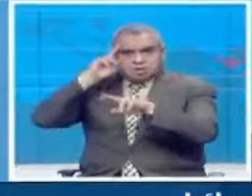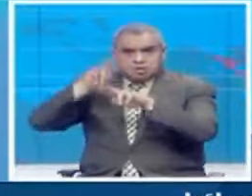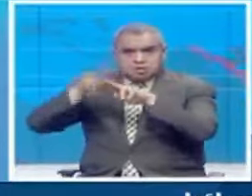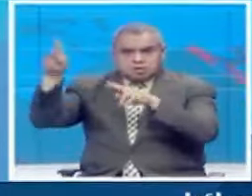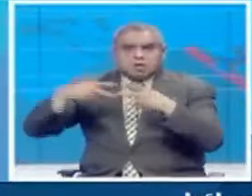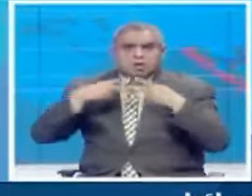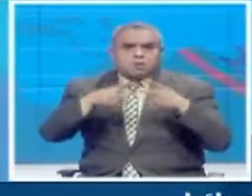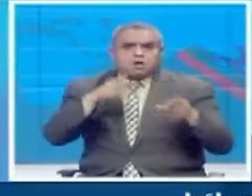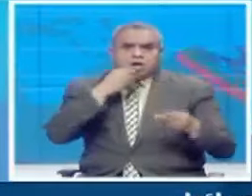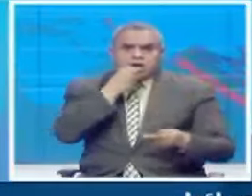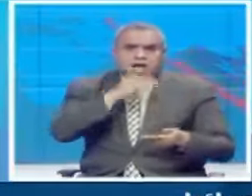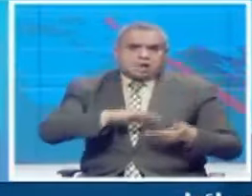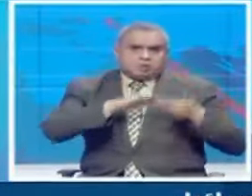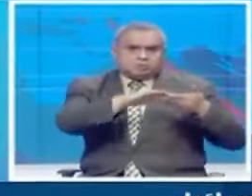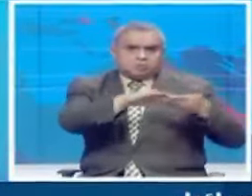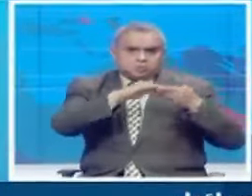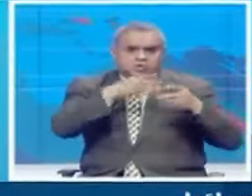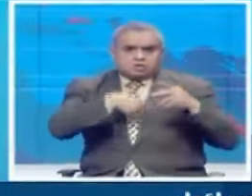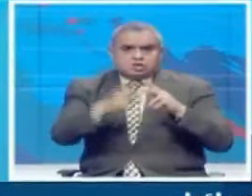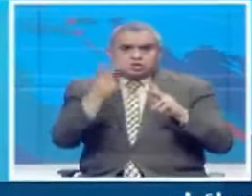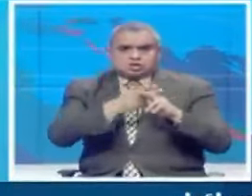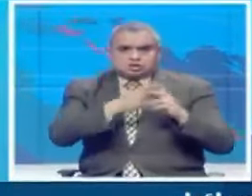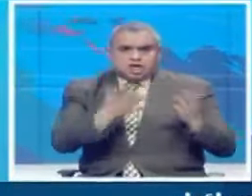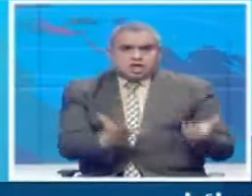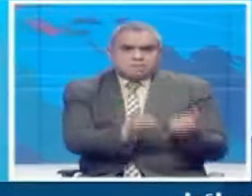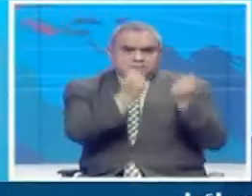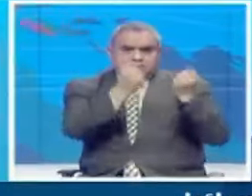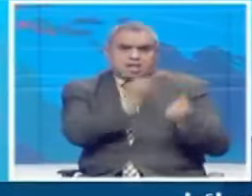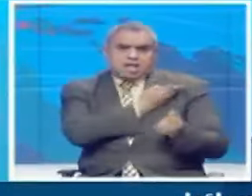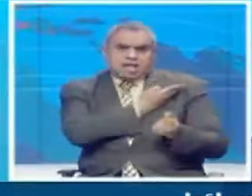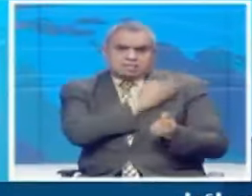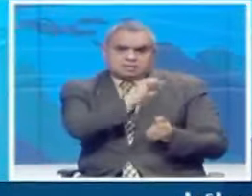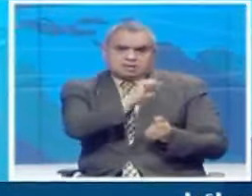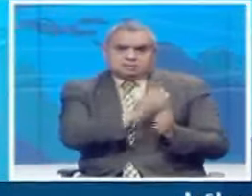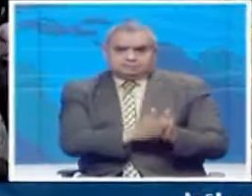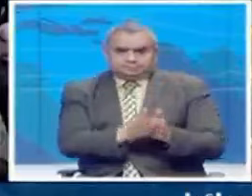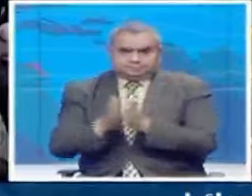بإدخال المساعدات الإنسانية لأهالي قطاع غزة.